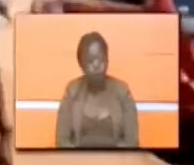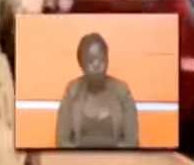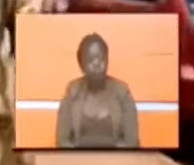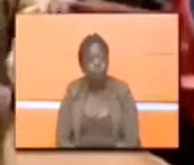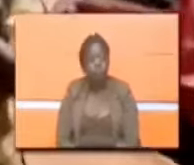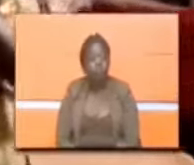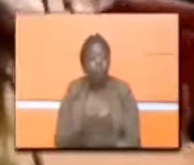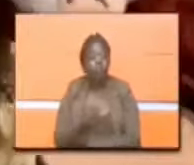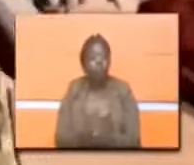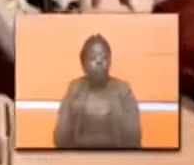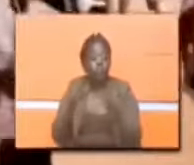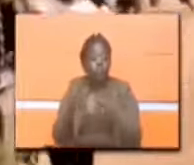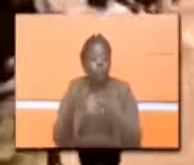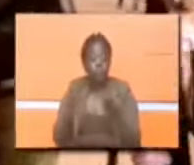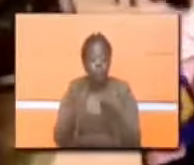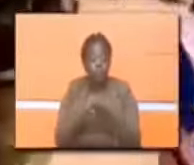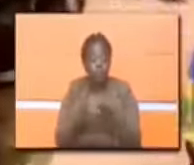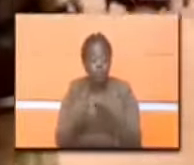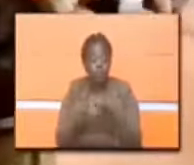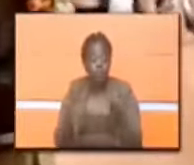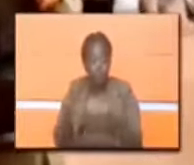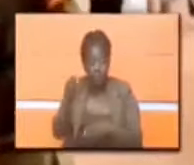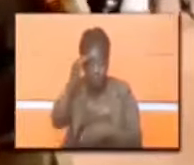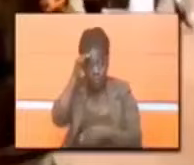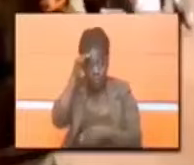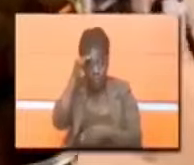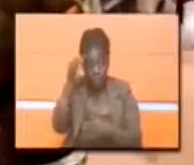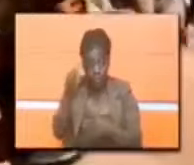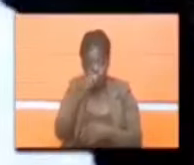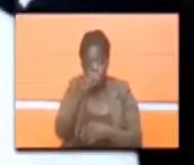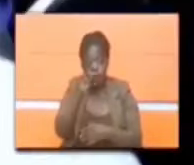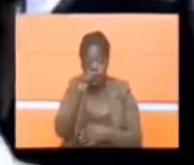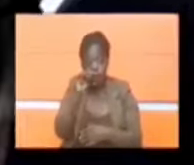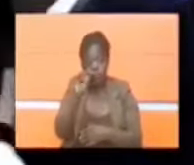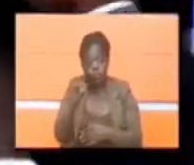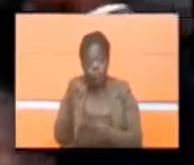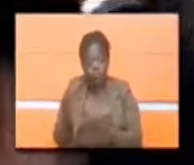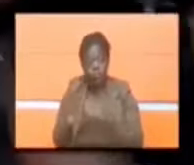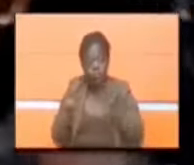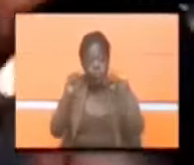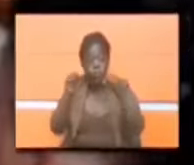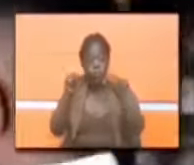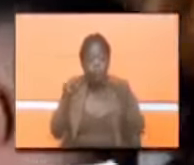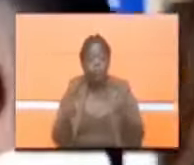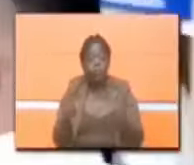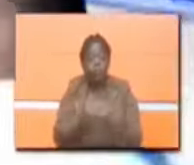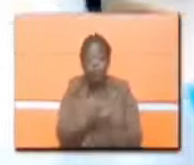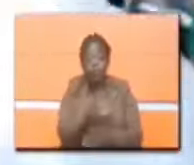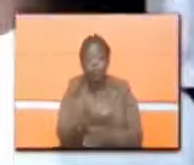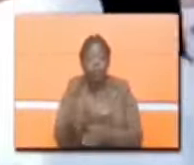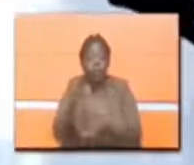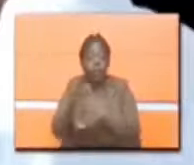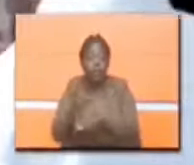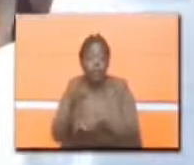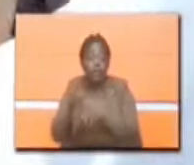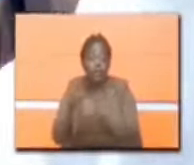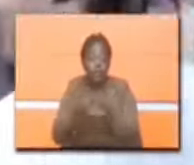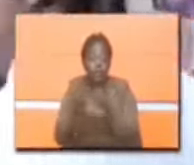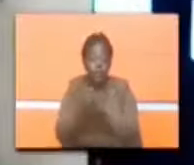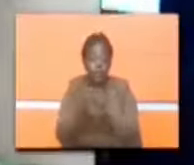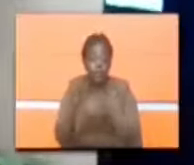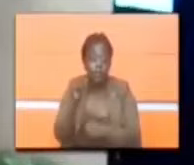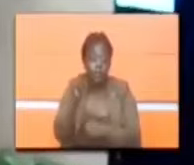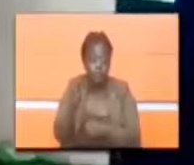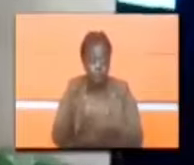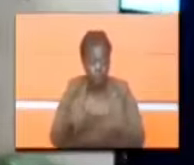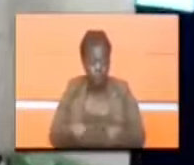Bino bibereddewo nga ku Lwokutaano abasirikale aba Crime Intelligence basalako ekizimbe kya Cornerstone mu Kampala ne banunula TV